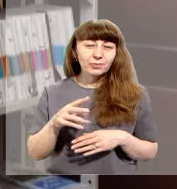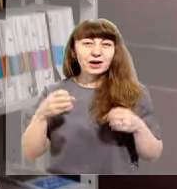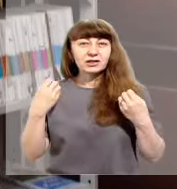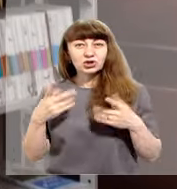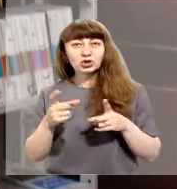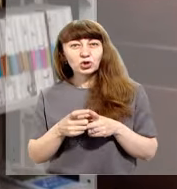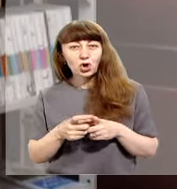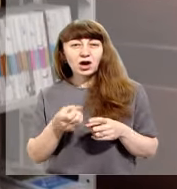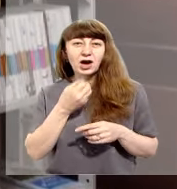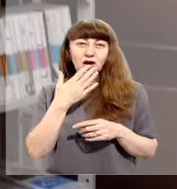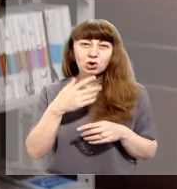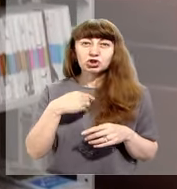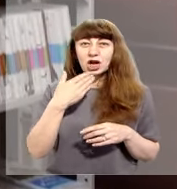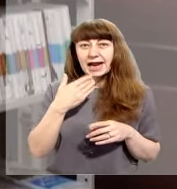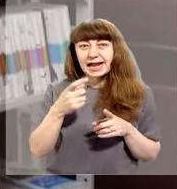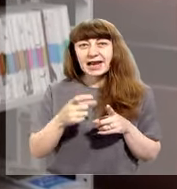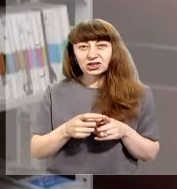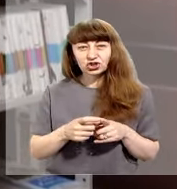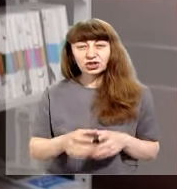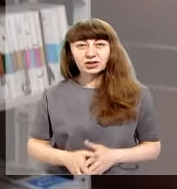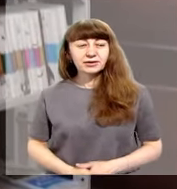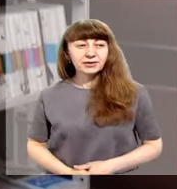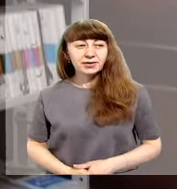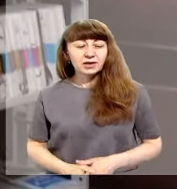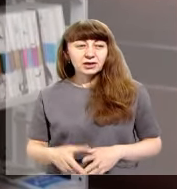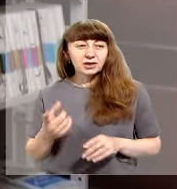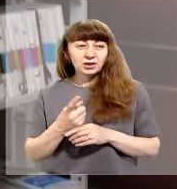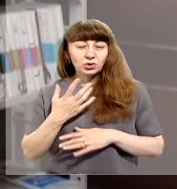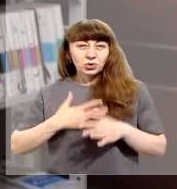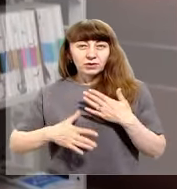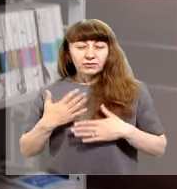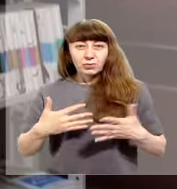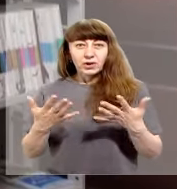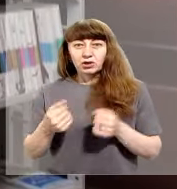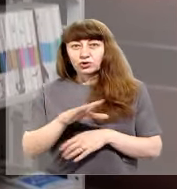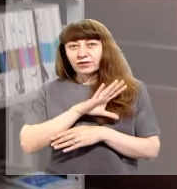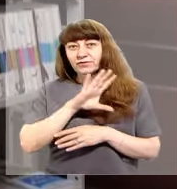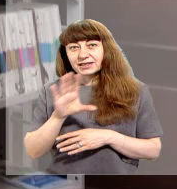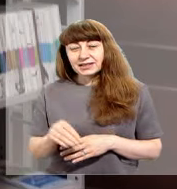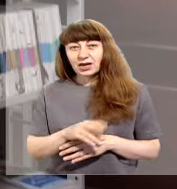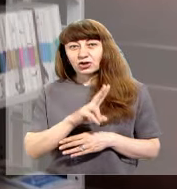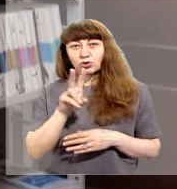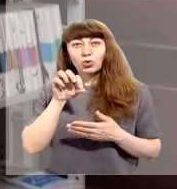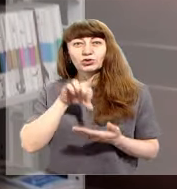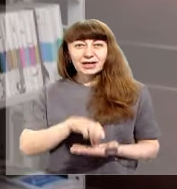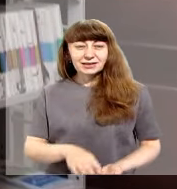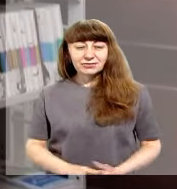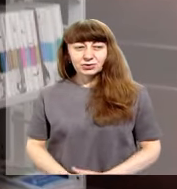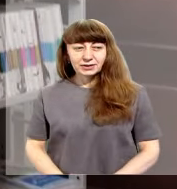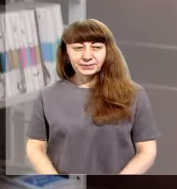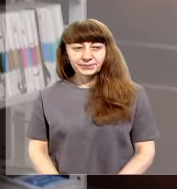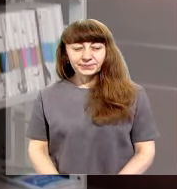слова, праздник хорошей речи. Я думаю, что удовольствие получают, безусловно, все участники